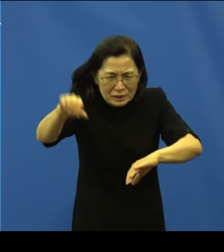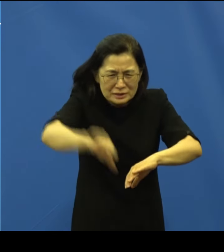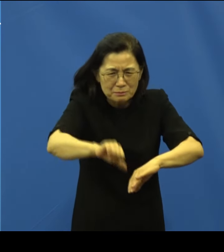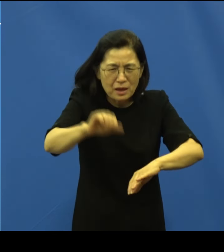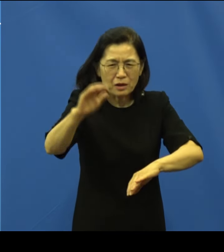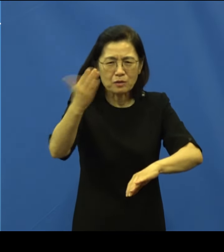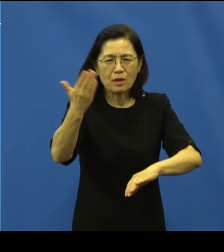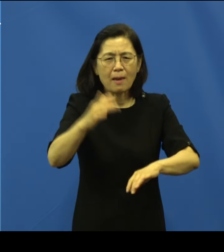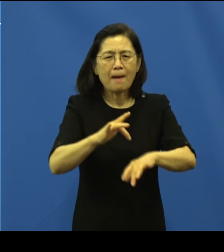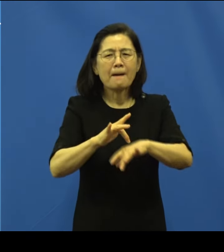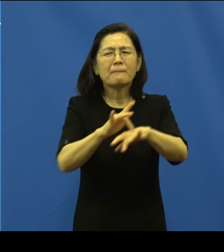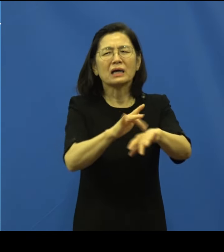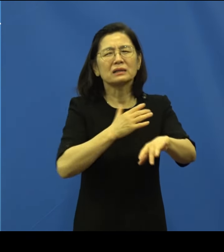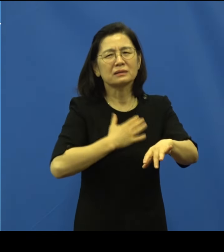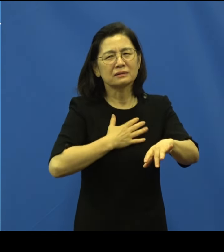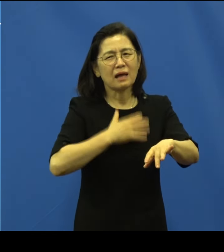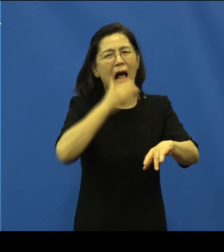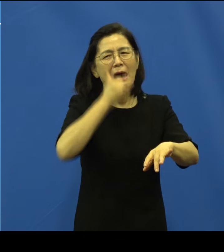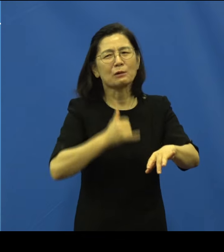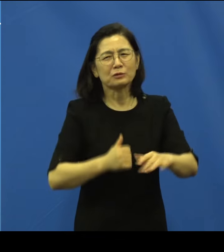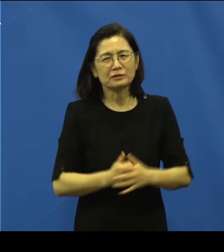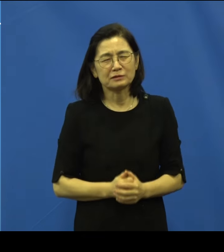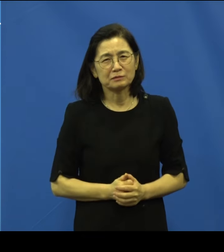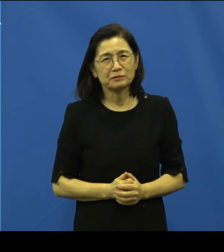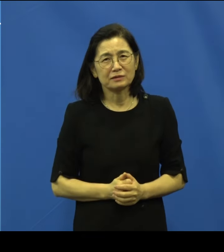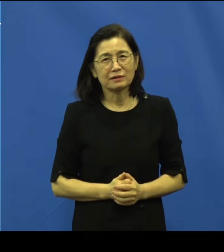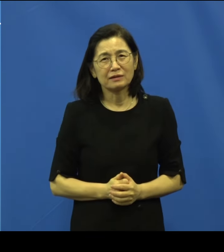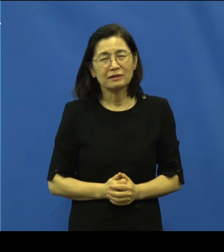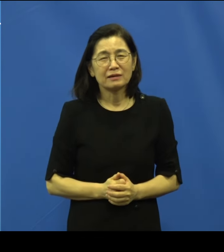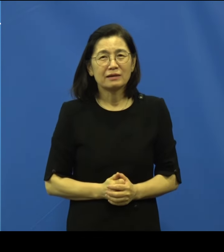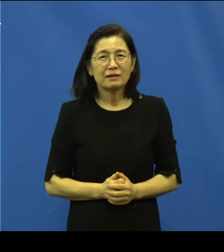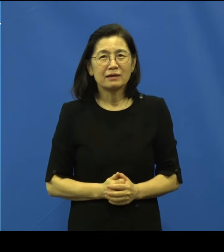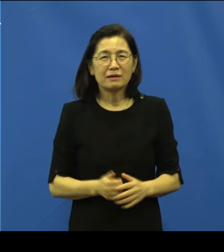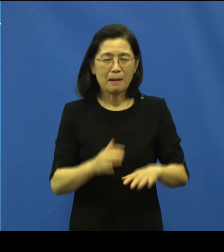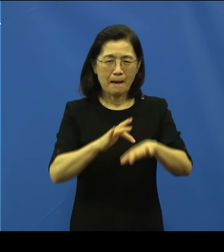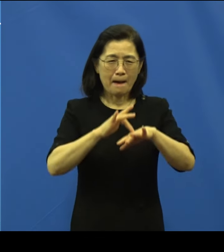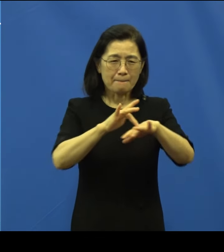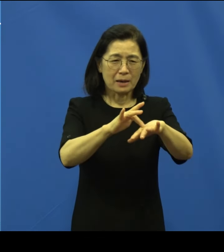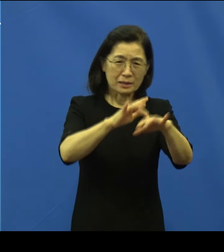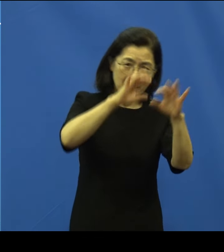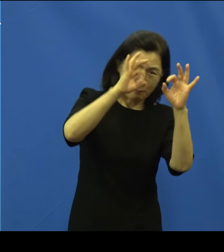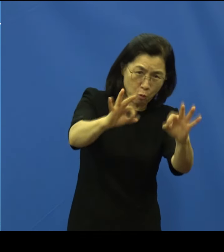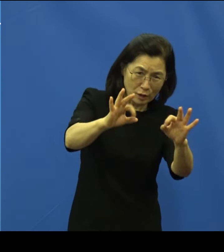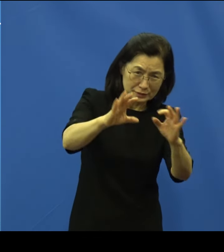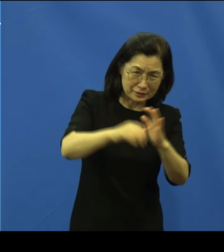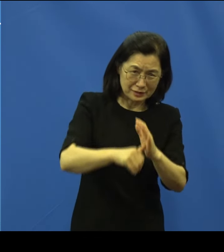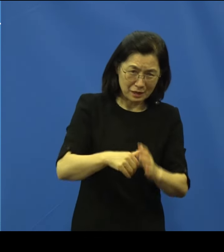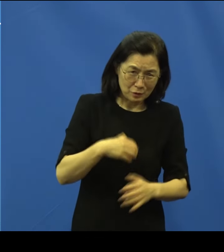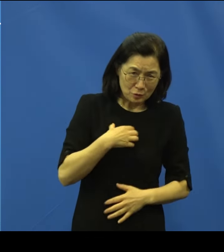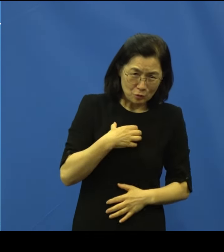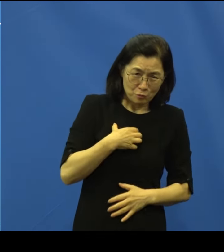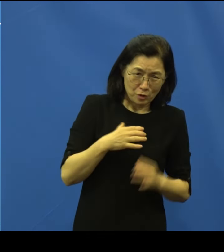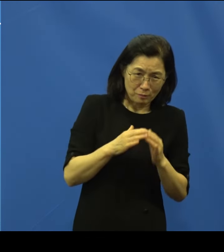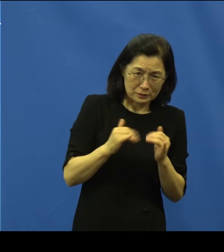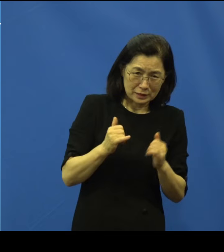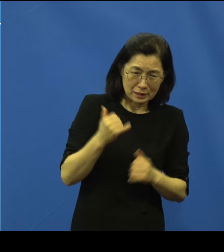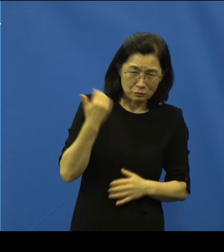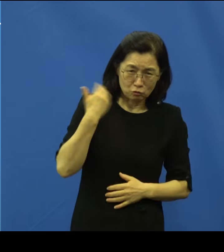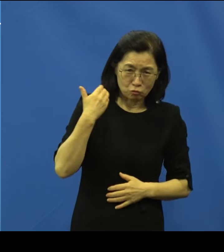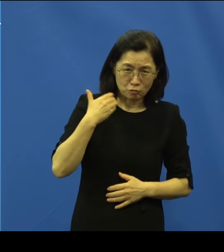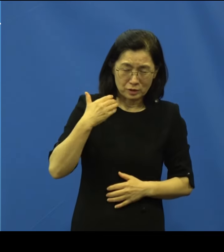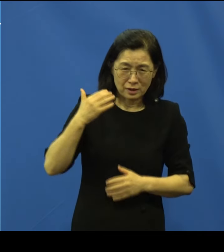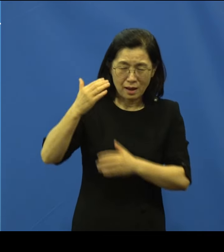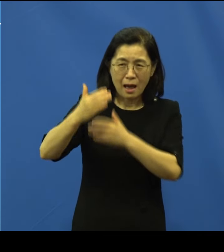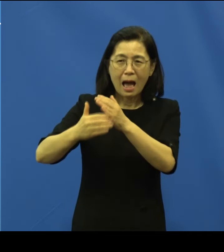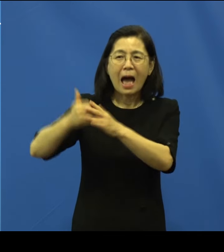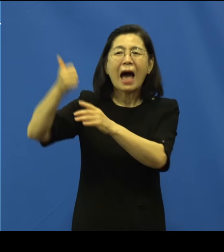예. 마귀의 편에서 위협적인 존재. 예. 물론 마귀로부터 공격의 대상이 될 수 있어. 그러나